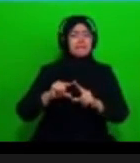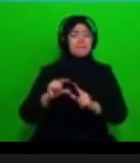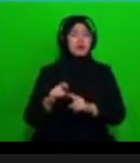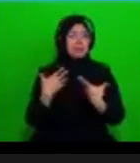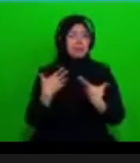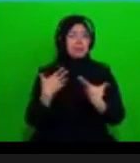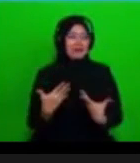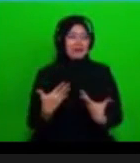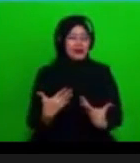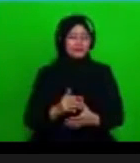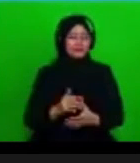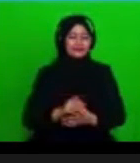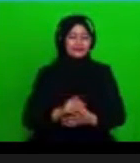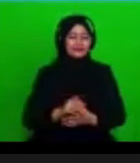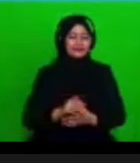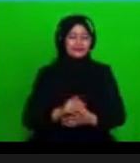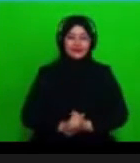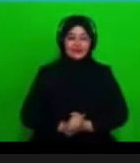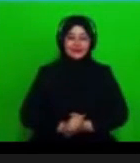berikutnya.